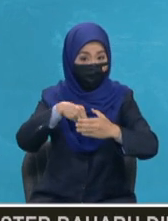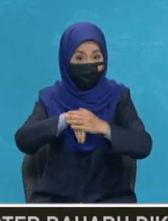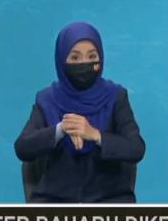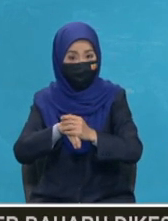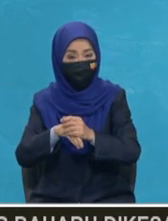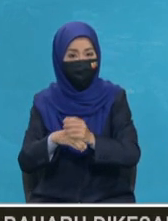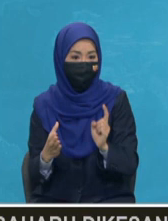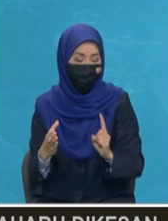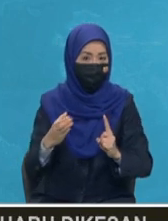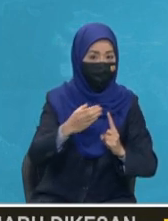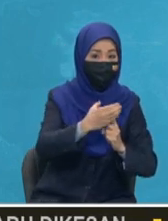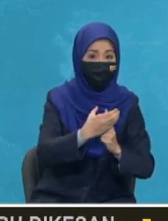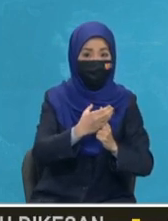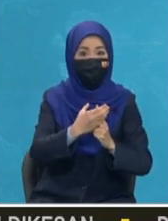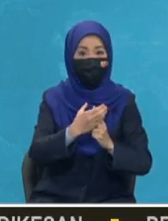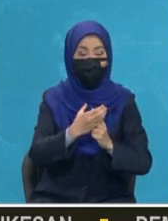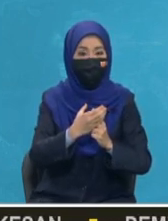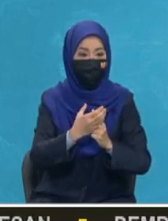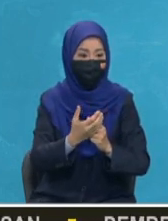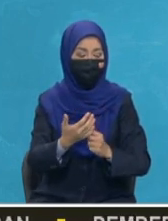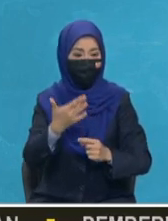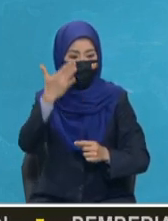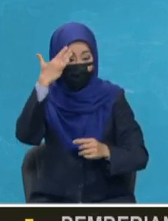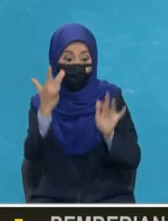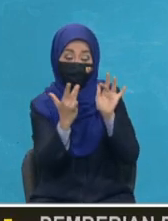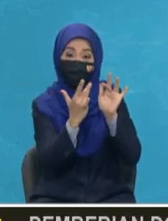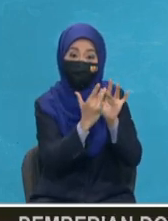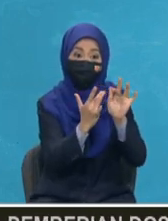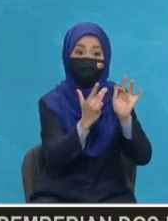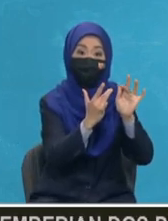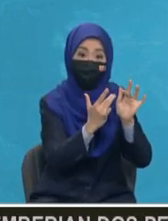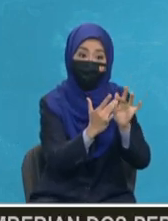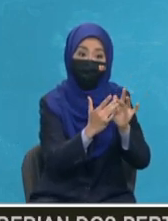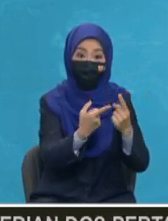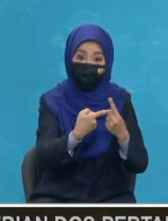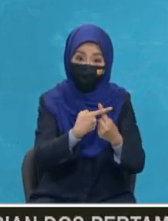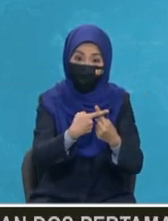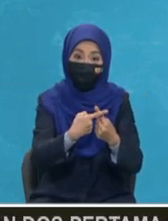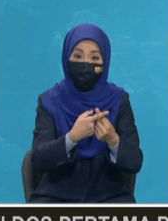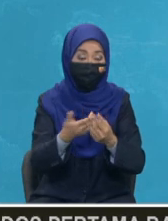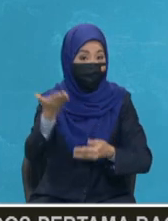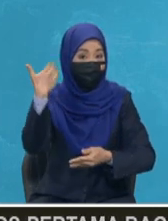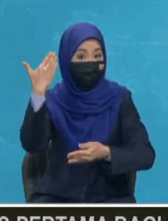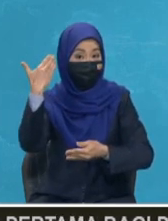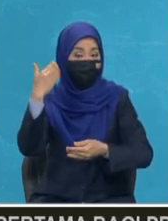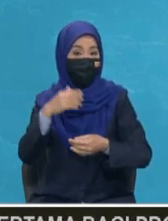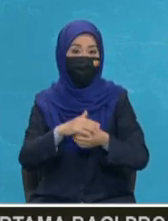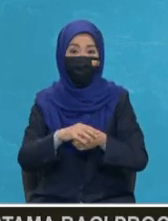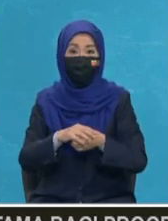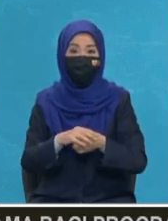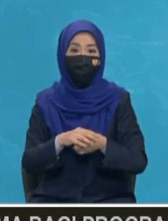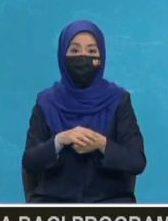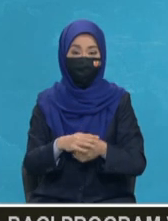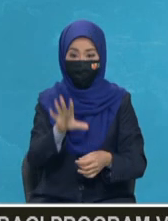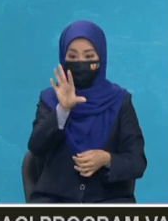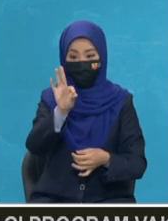mereka yang sedang menjalani corroding setelah didapati mempunyai kontak dengan beberapa cash positif sebelumnya Hai sementara